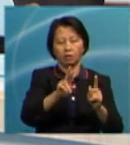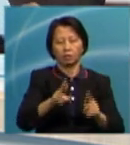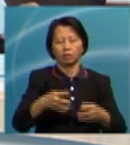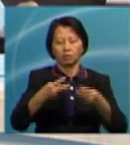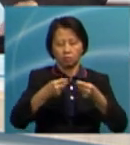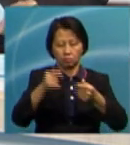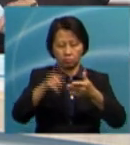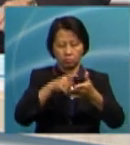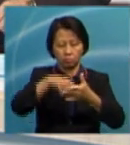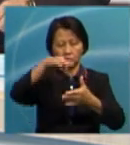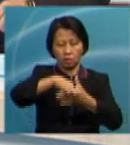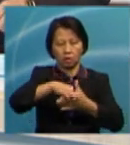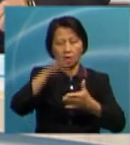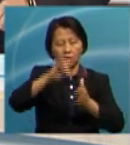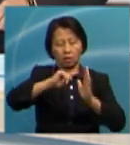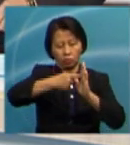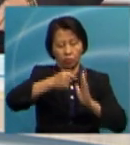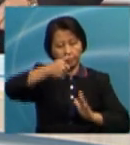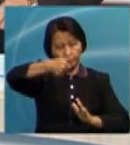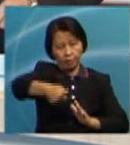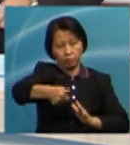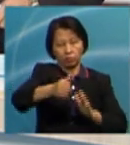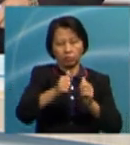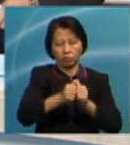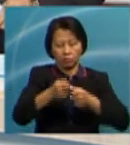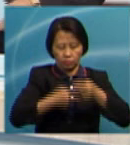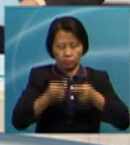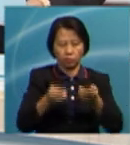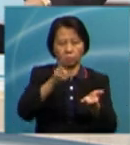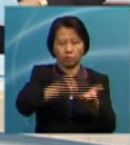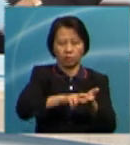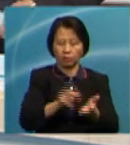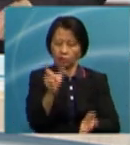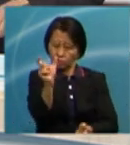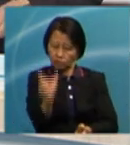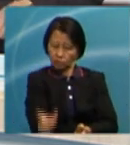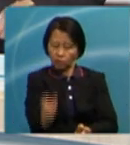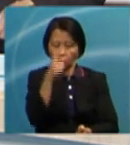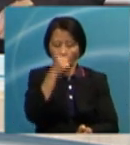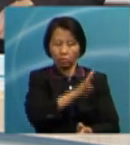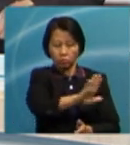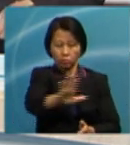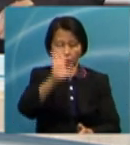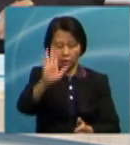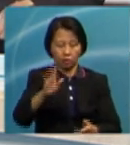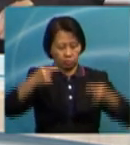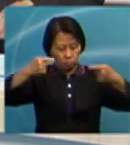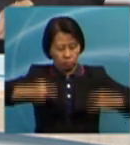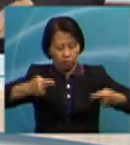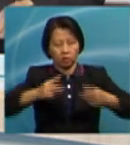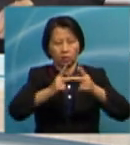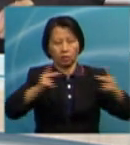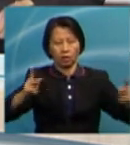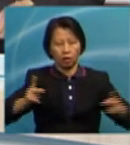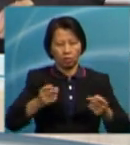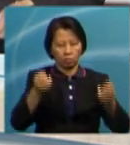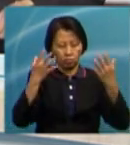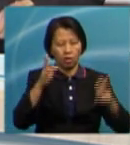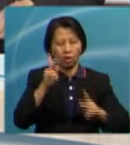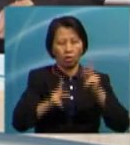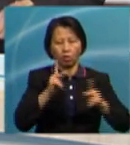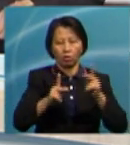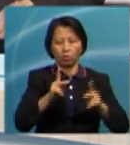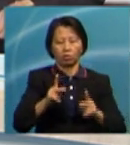Pili Raya kecil ini akan bermula esok dengan proses penamaan calon bagi mereka yang akan bertanding di kawasan majoriti suku